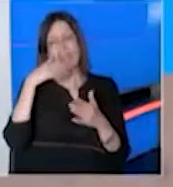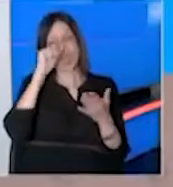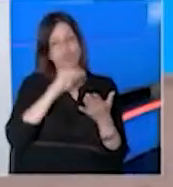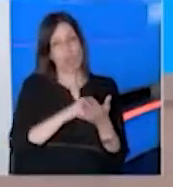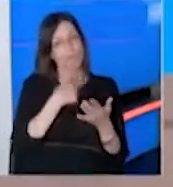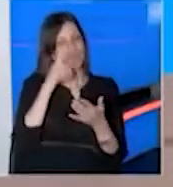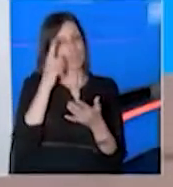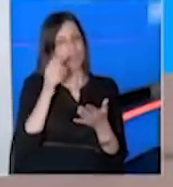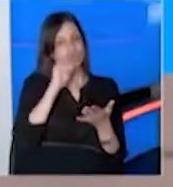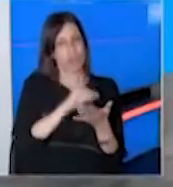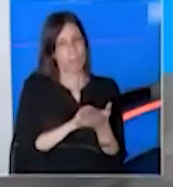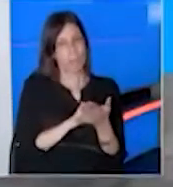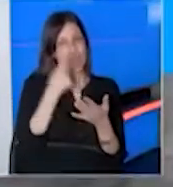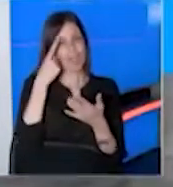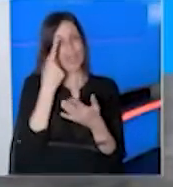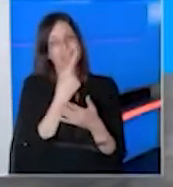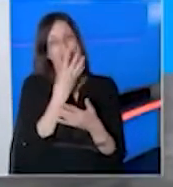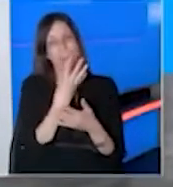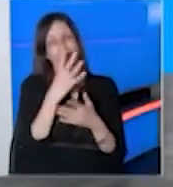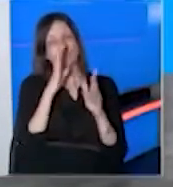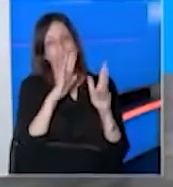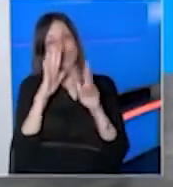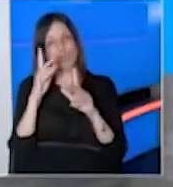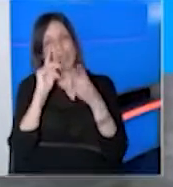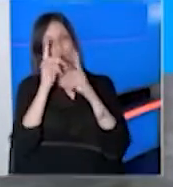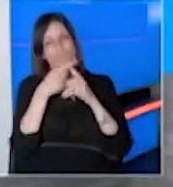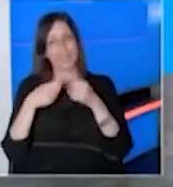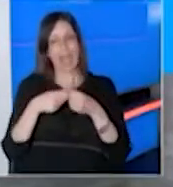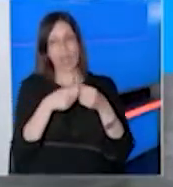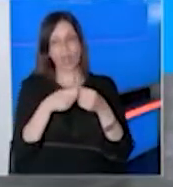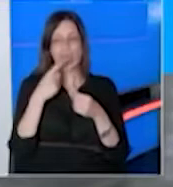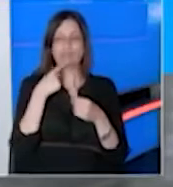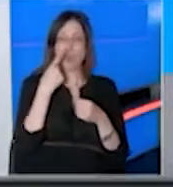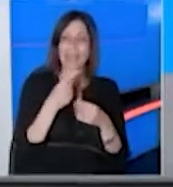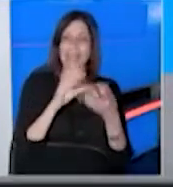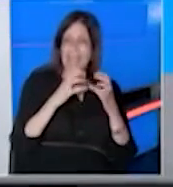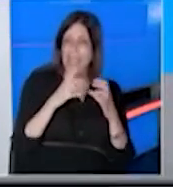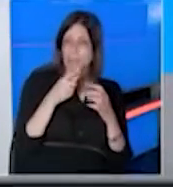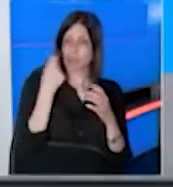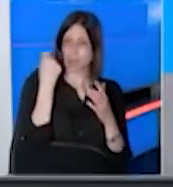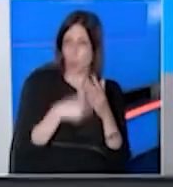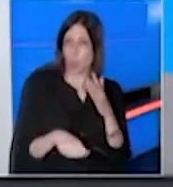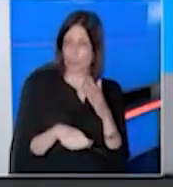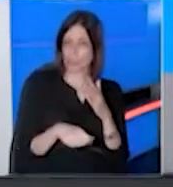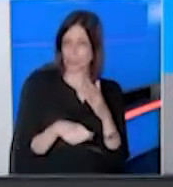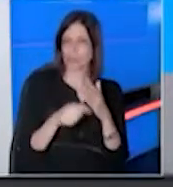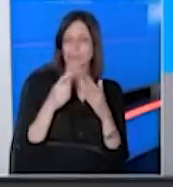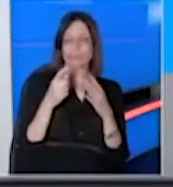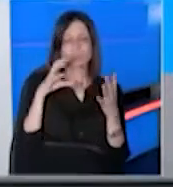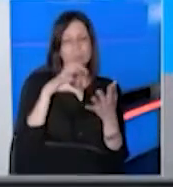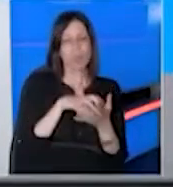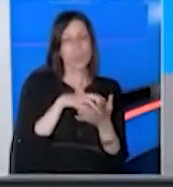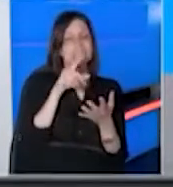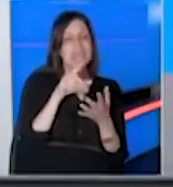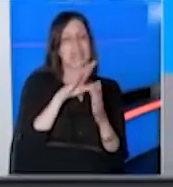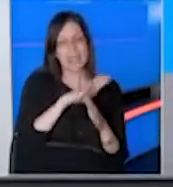שצריך לשלם. הרעיון של 1488 הוא חלופת האגודה, שבאה ואומרת, הקיבוץ רוכש באופן מרוכז